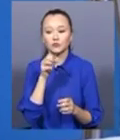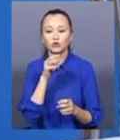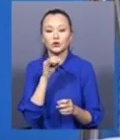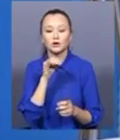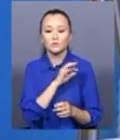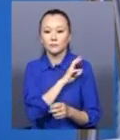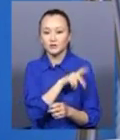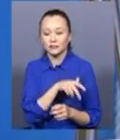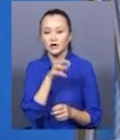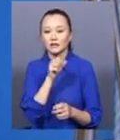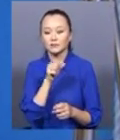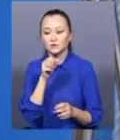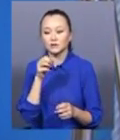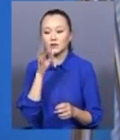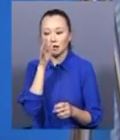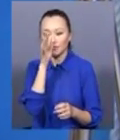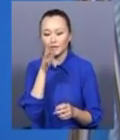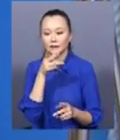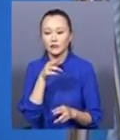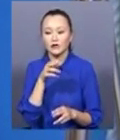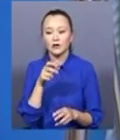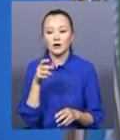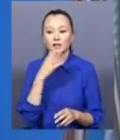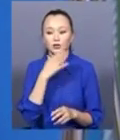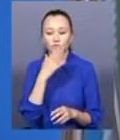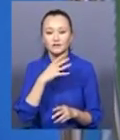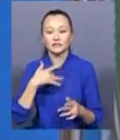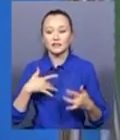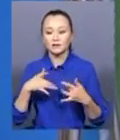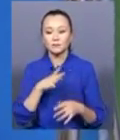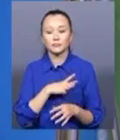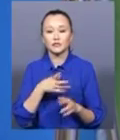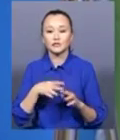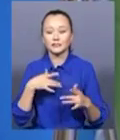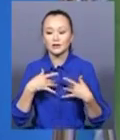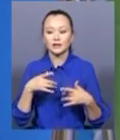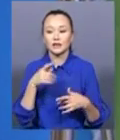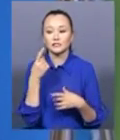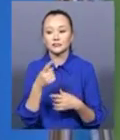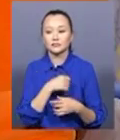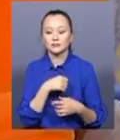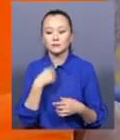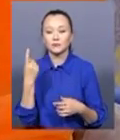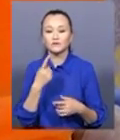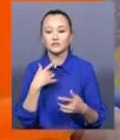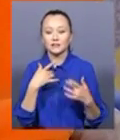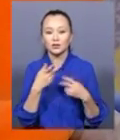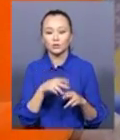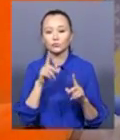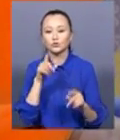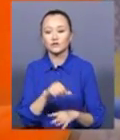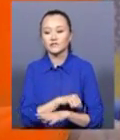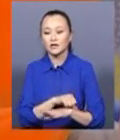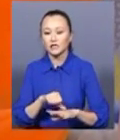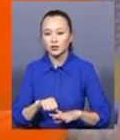в Академическом театре комедию, Акимовском театре там были. Это был театр, один из первых театров, который выезжал за